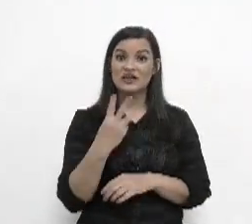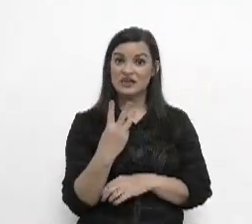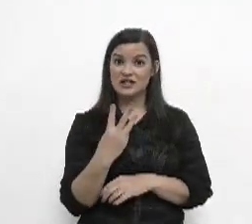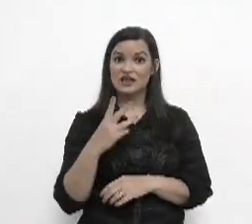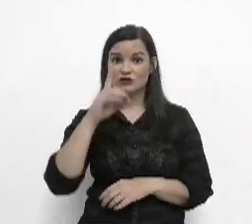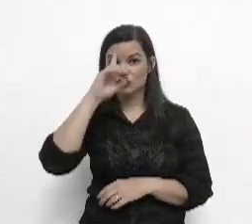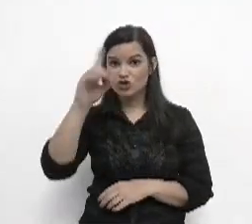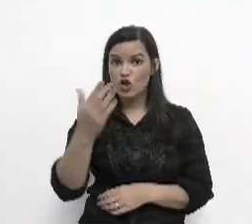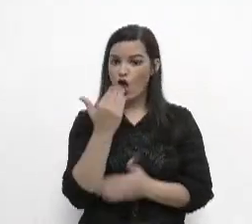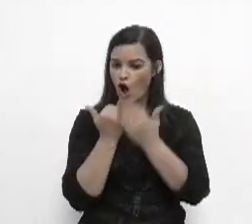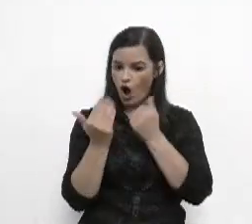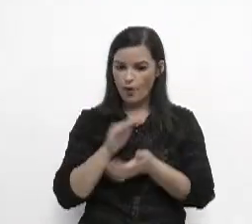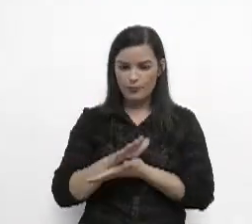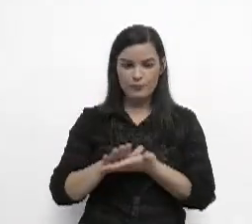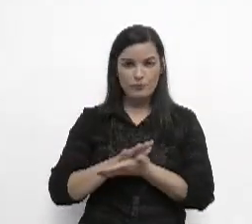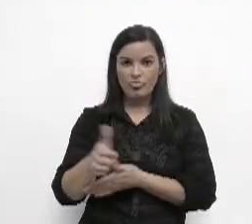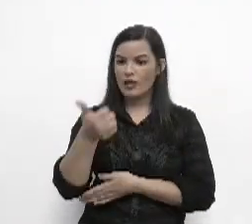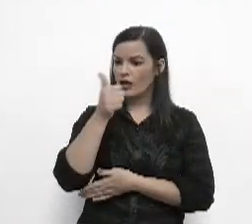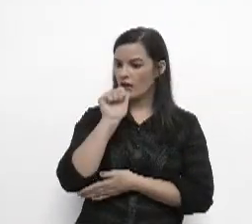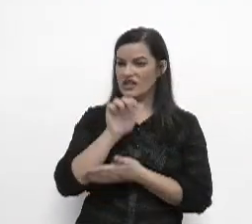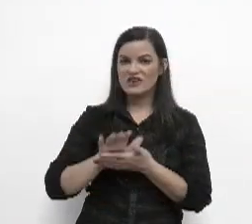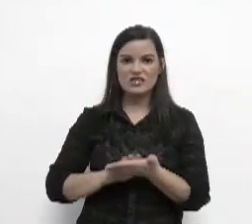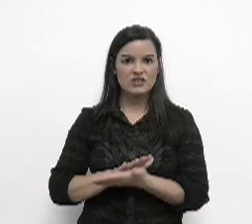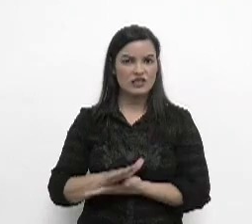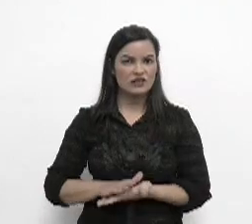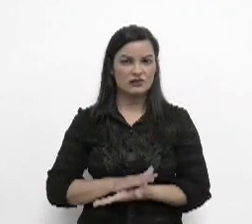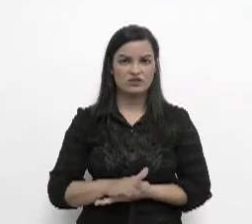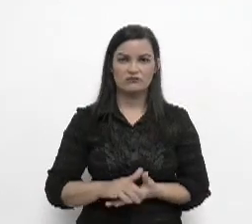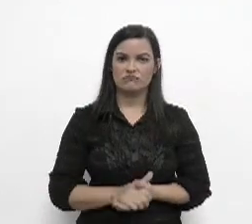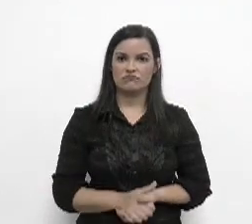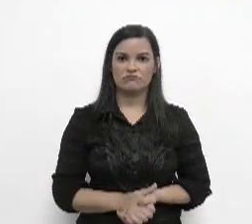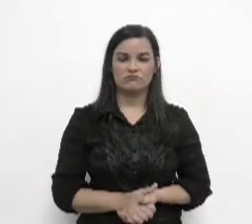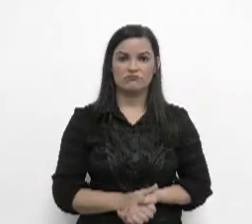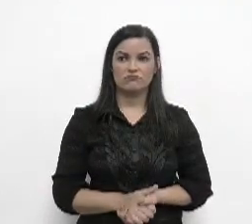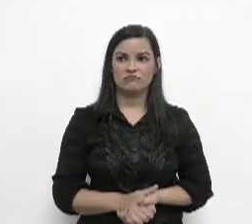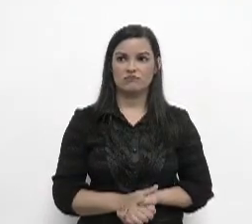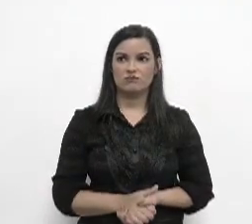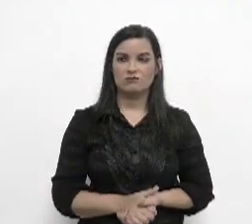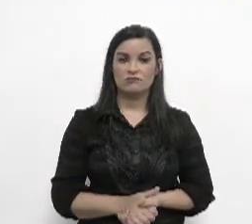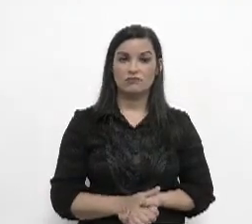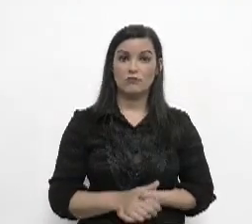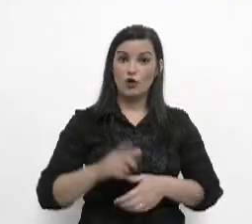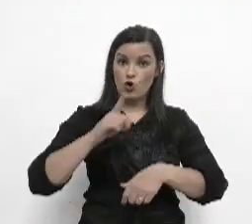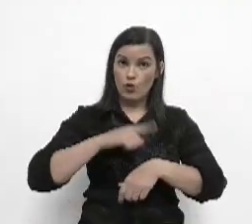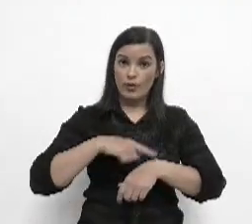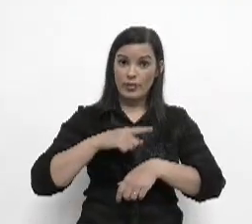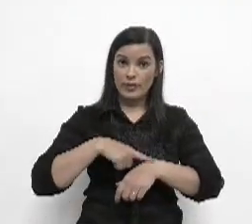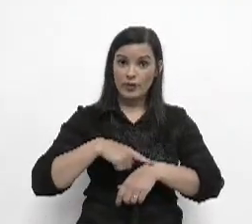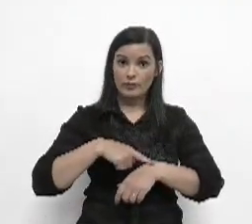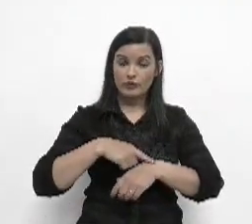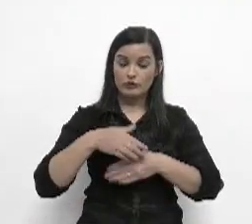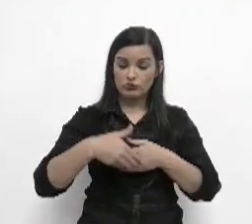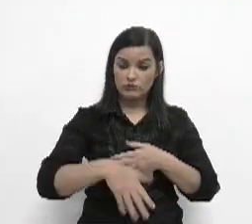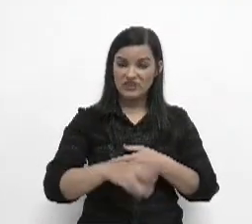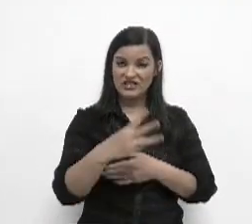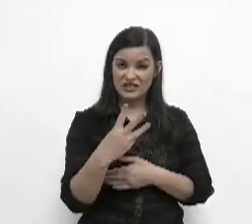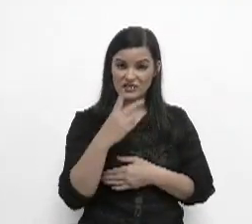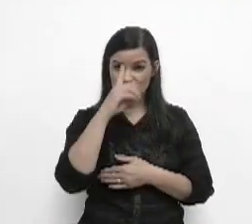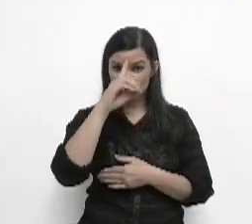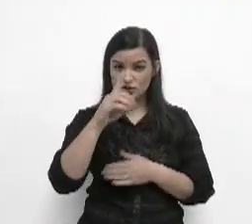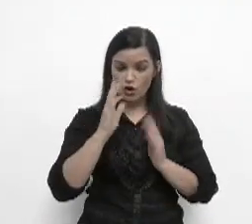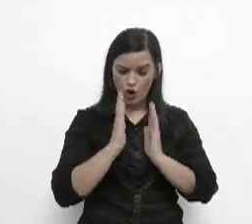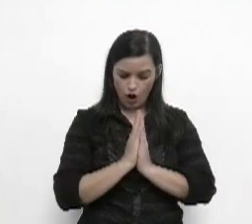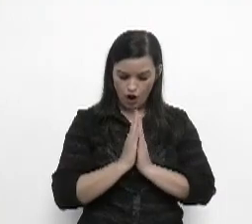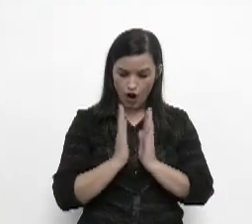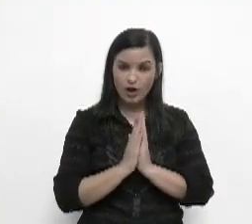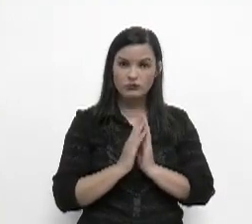comer nada e não conseguia beber nada. 사울은 그 기간 동안 기도했습니다. E durante esse período ele entrou em oração. 그런데 이상하게 하나님은 아나니아라는